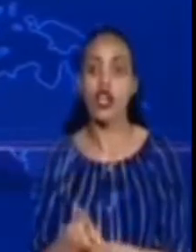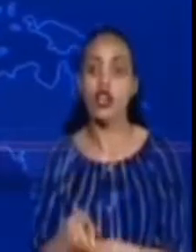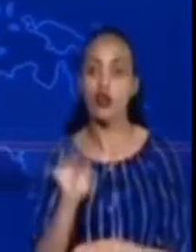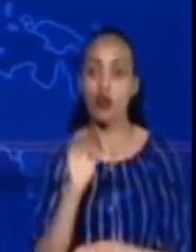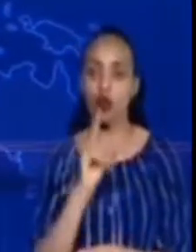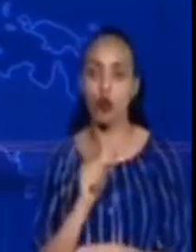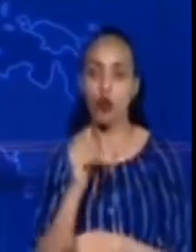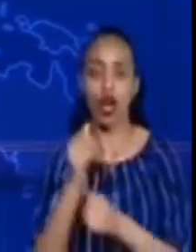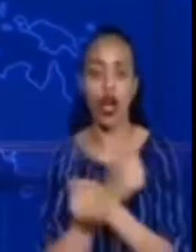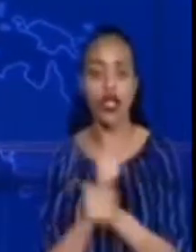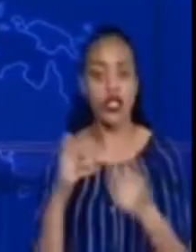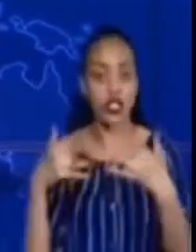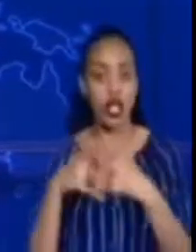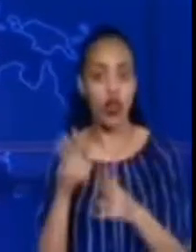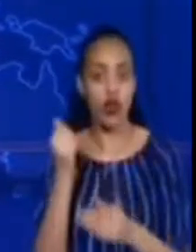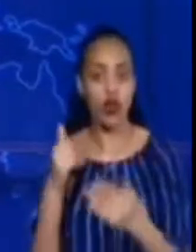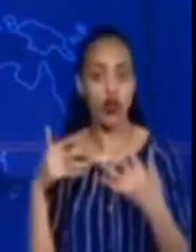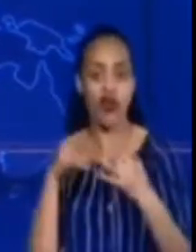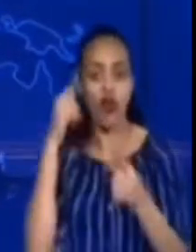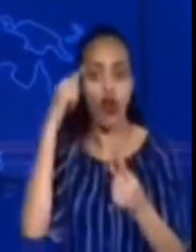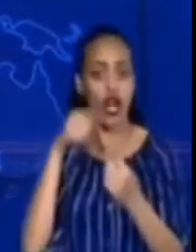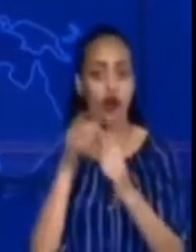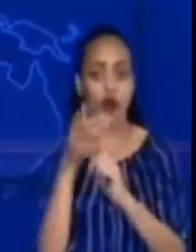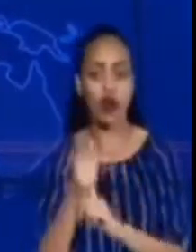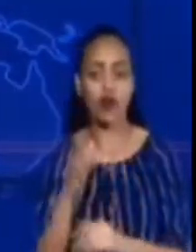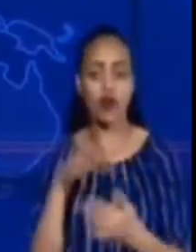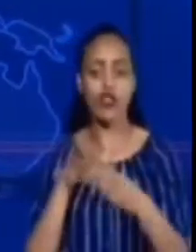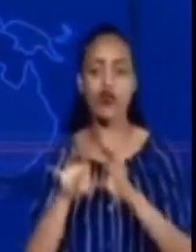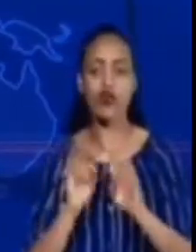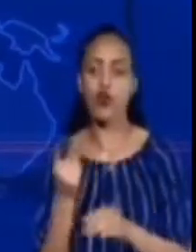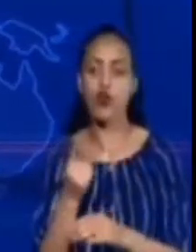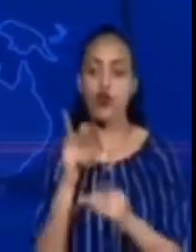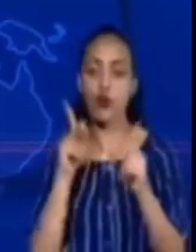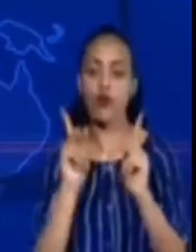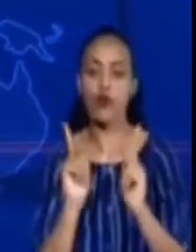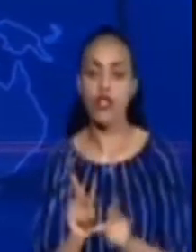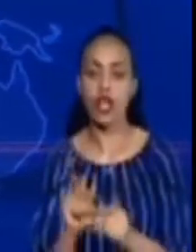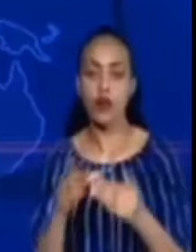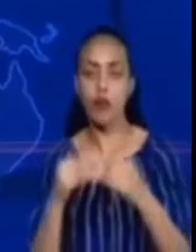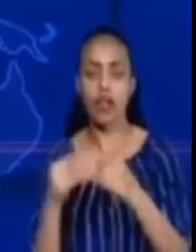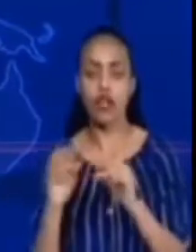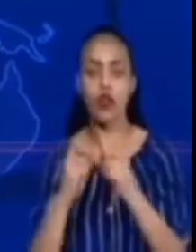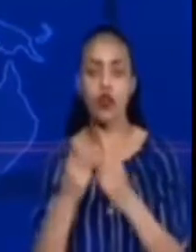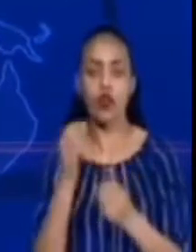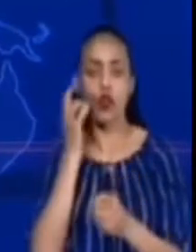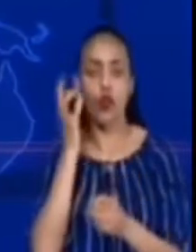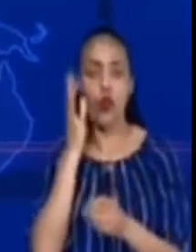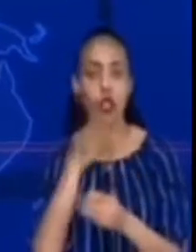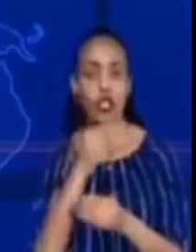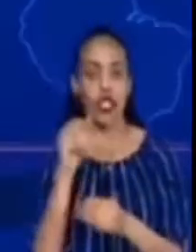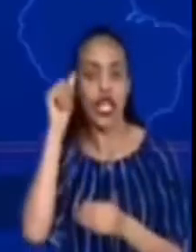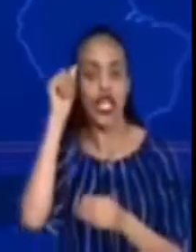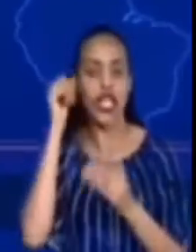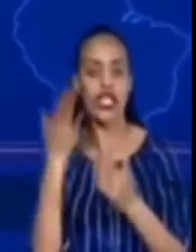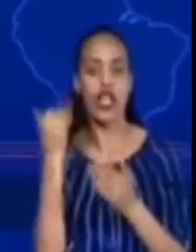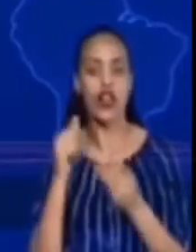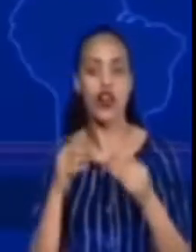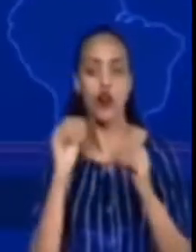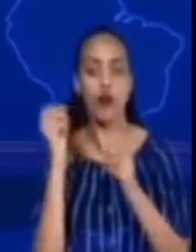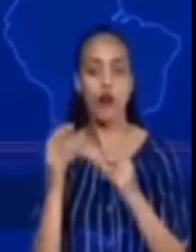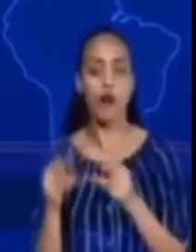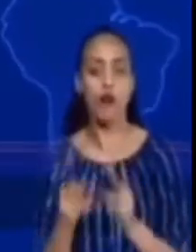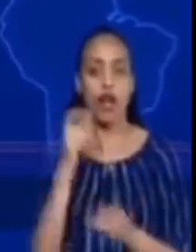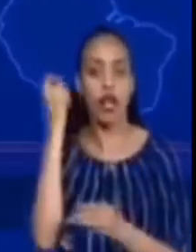ስትፈልግ እንደ ዝርጥርጥርጥርጥ አድርገህ ሴት ልጅን የምታሰብ ምስል ሊያን እንዴት እንዳሰለቀስካት ከዚህ በፊት